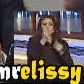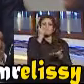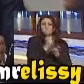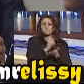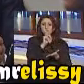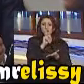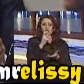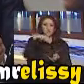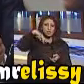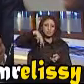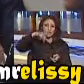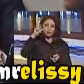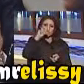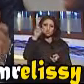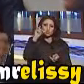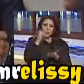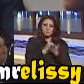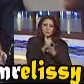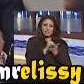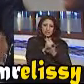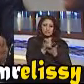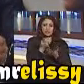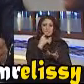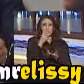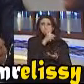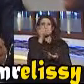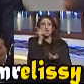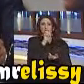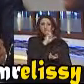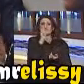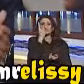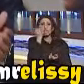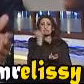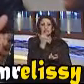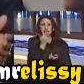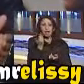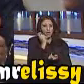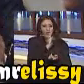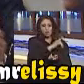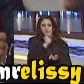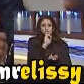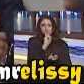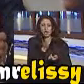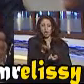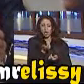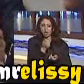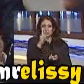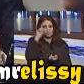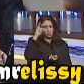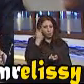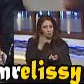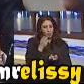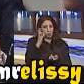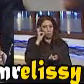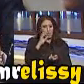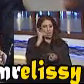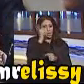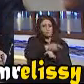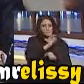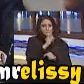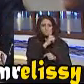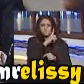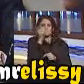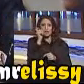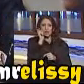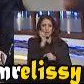مرتباتهم بقالهم 8 شهور، ويا ريتها مرتبات دول 100 جنيه في الشهر، فيعني ده حرام. ارجو ان سيادتك تصدر تعليماتك ان الناس